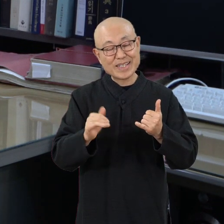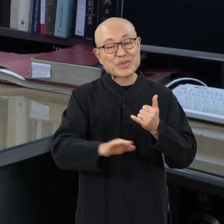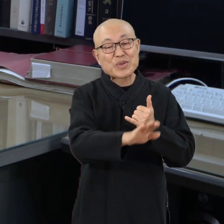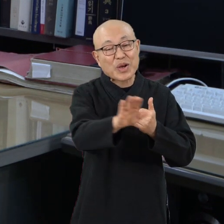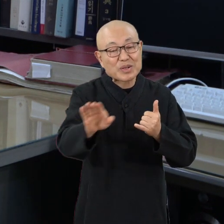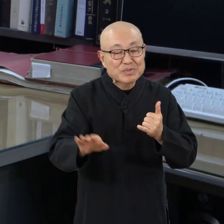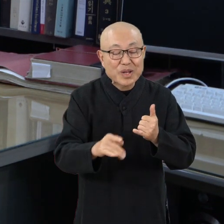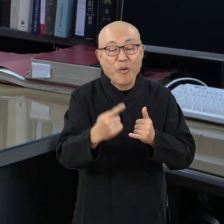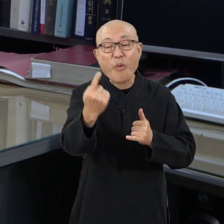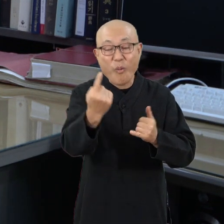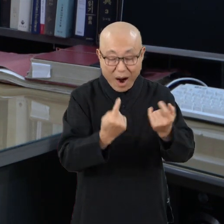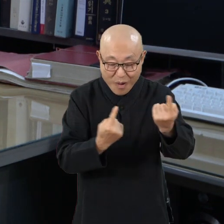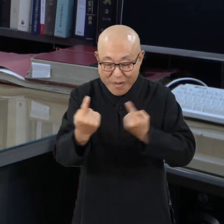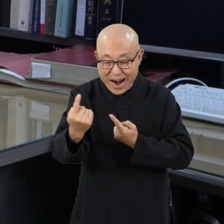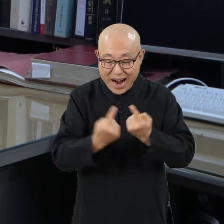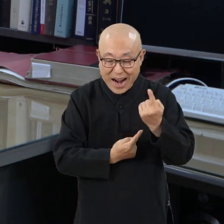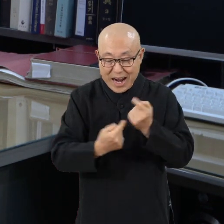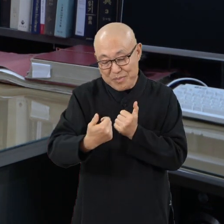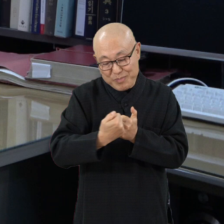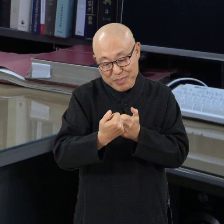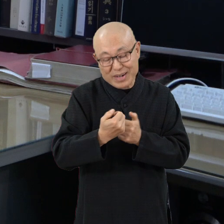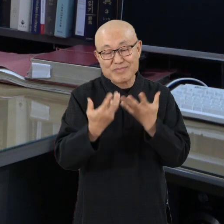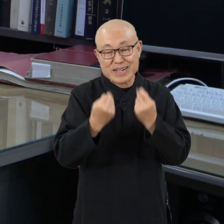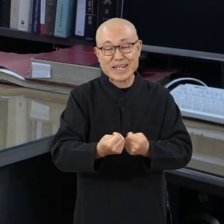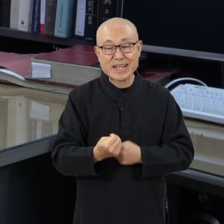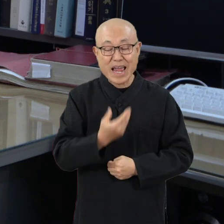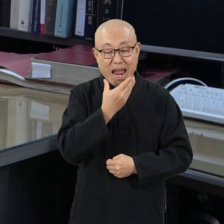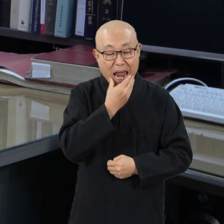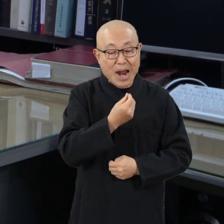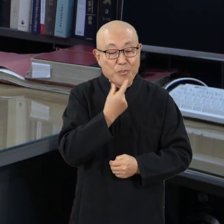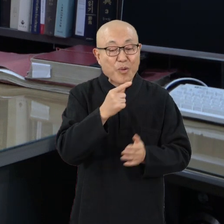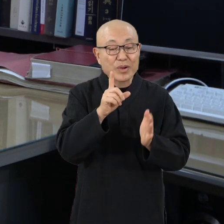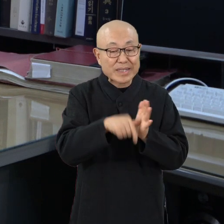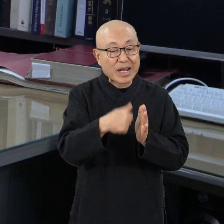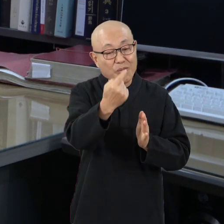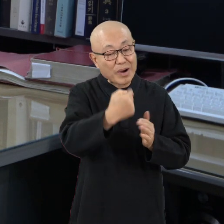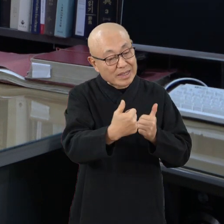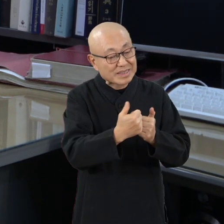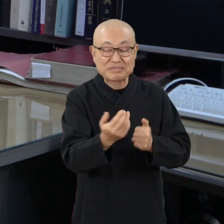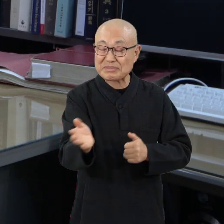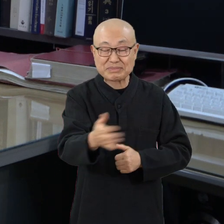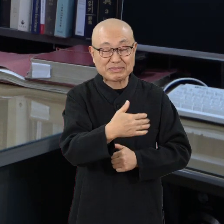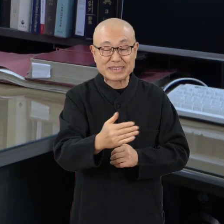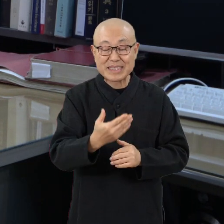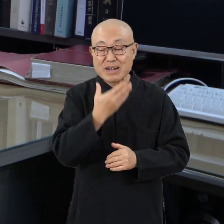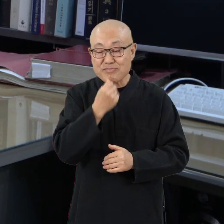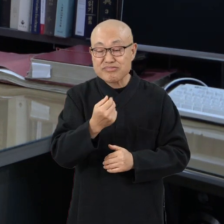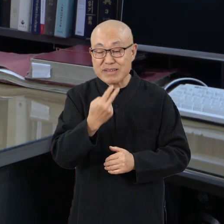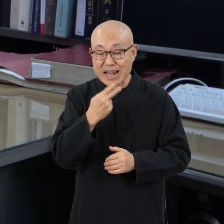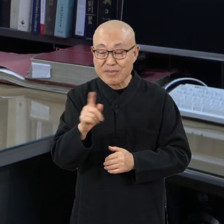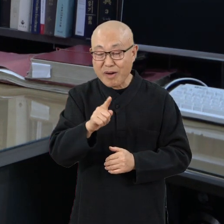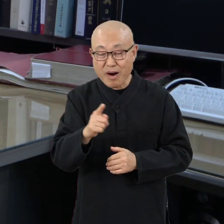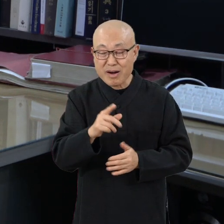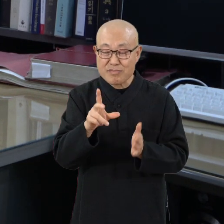여러분들이 오시죠. 절에 행복해서 오시는 분은 좀 적고 불행할 때 이제 절에 많이 오셔요.